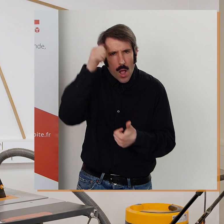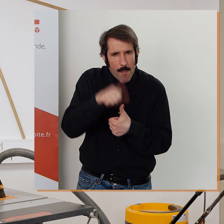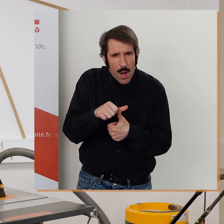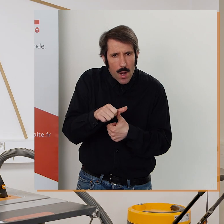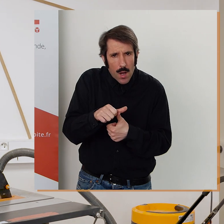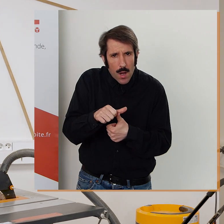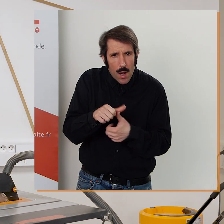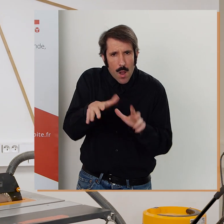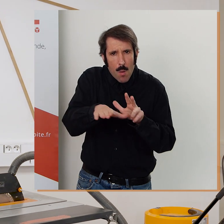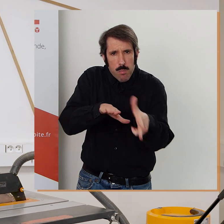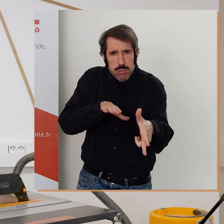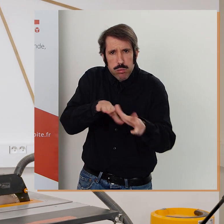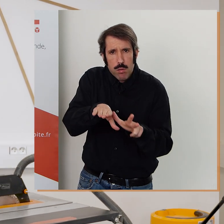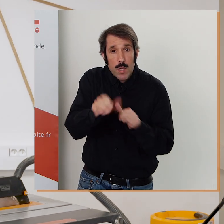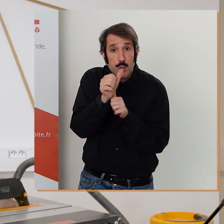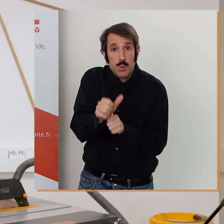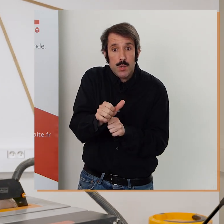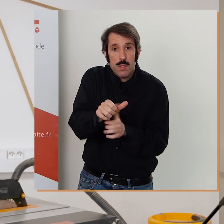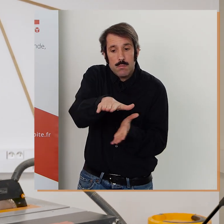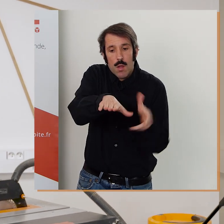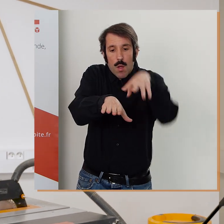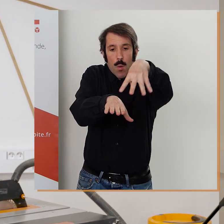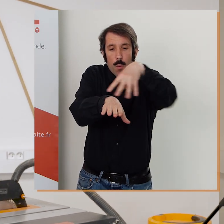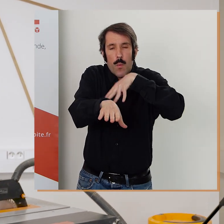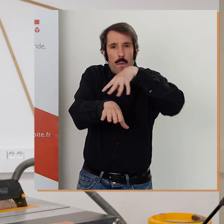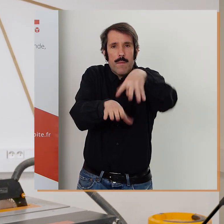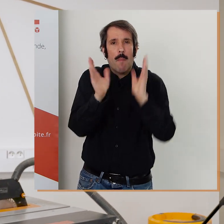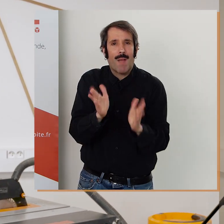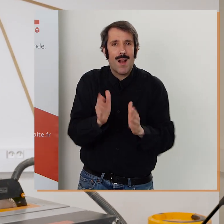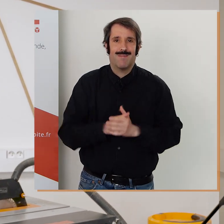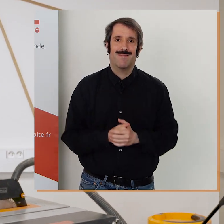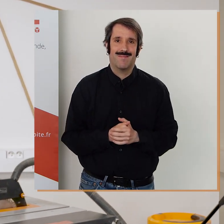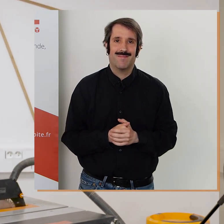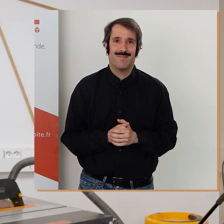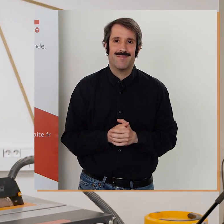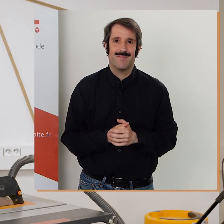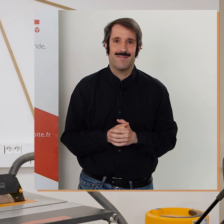Je vous rappelle, le délignage, c'est une coupe en parallèle des fibres du bois.